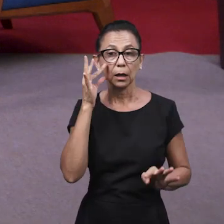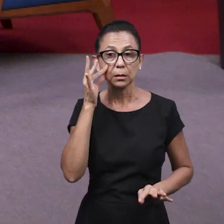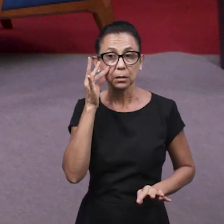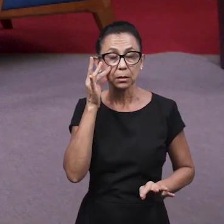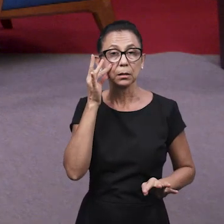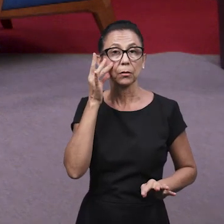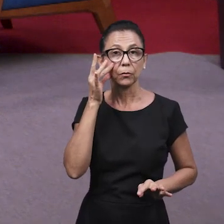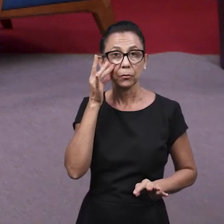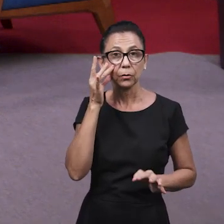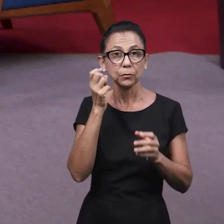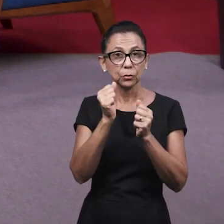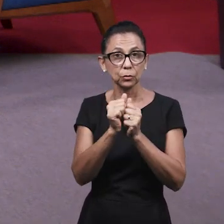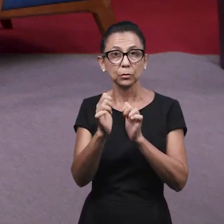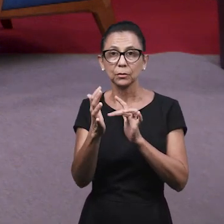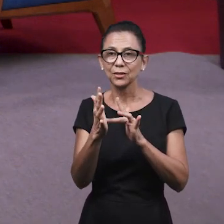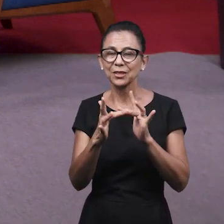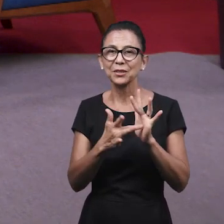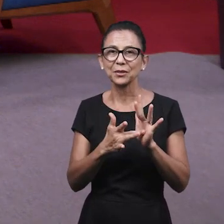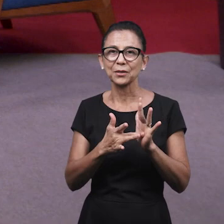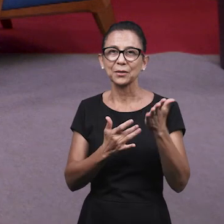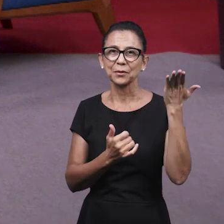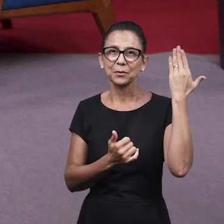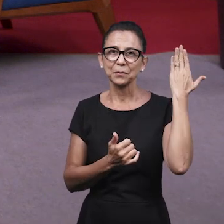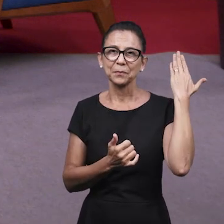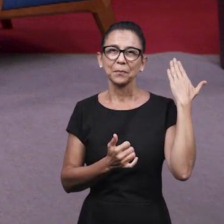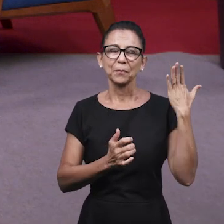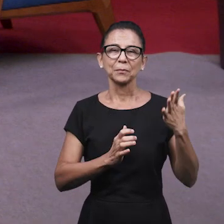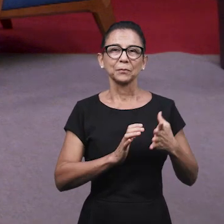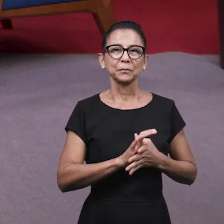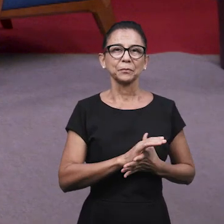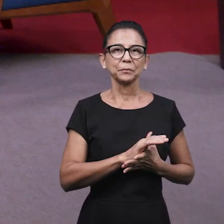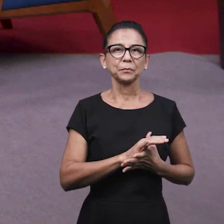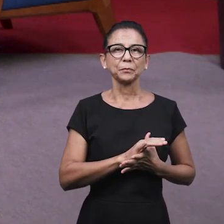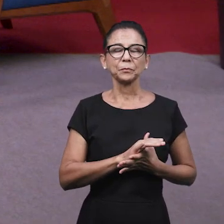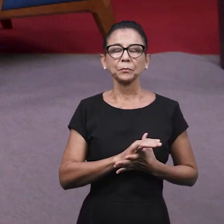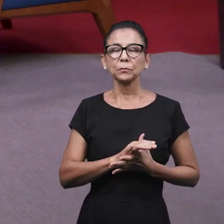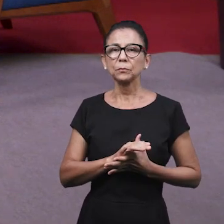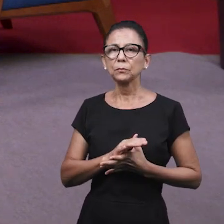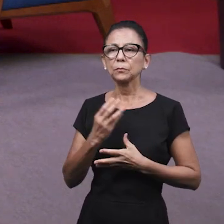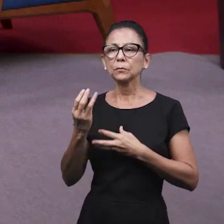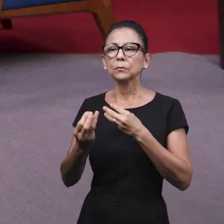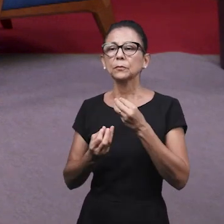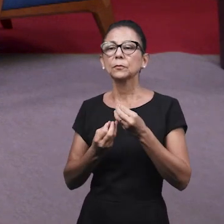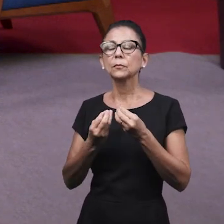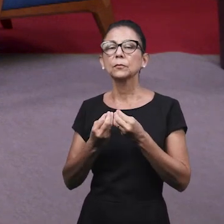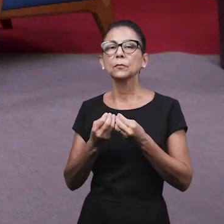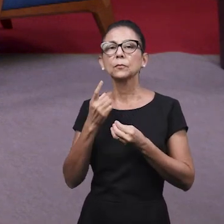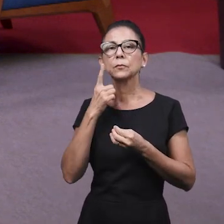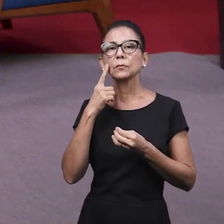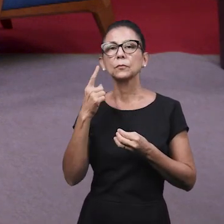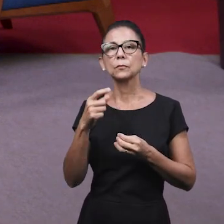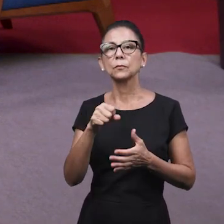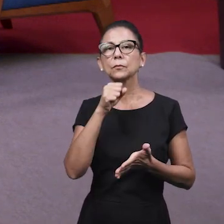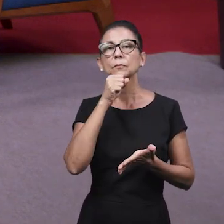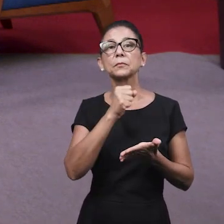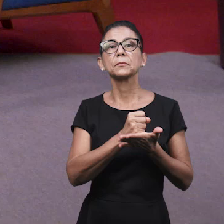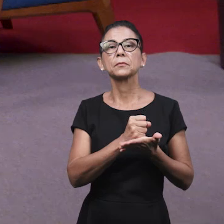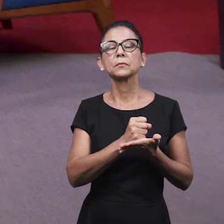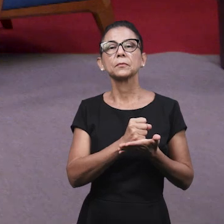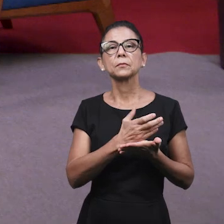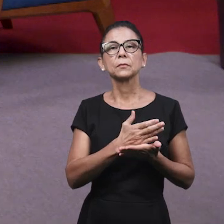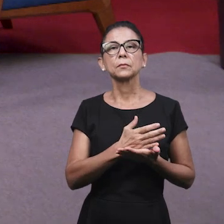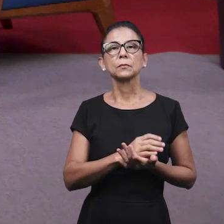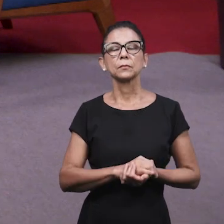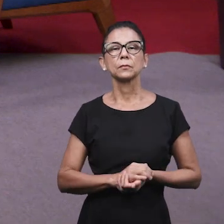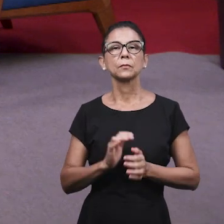présents dans les événements où Jésus était. Mais comment nous pouvons identifier ce Jésus, lequel nous parlons ici maintenant dans l'Ancien Testament?